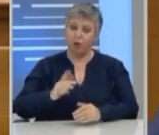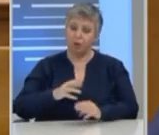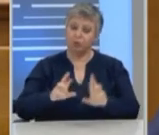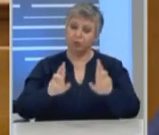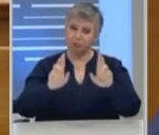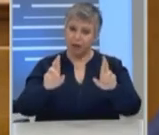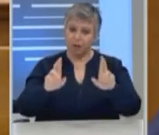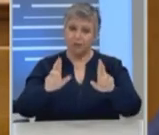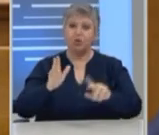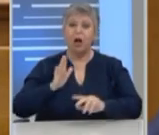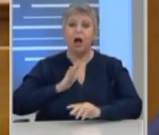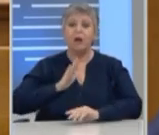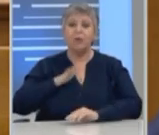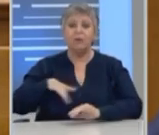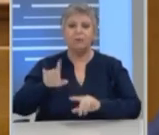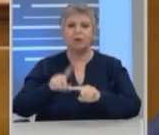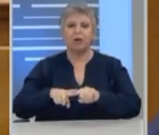συνείδηση του τι ακριβώς συμβαίνει, κύριε Μητσοτάκη.